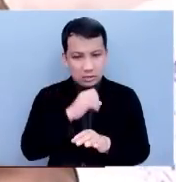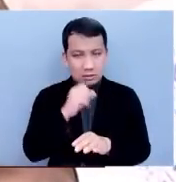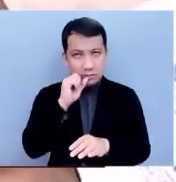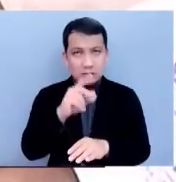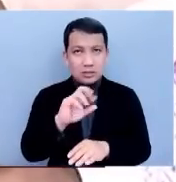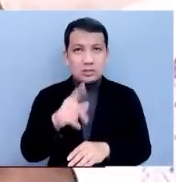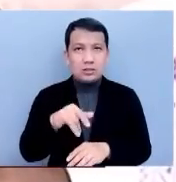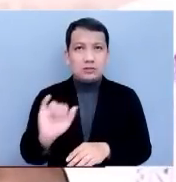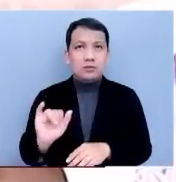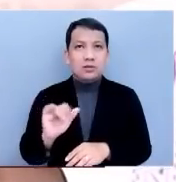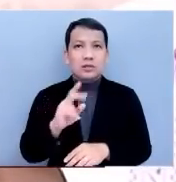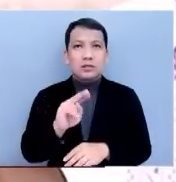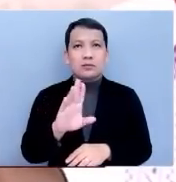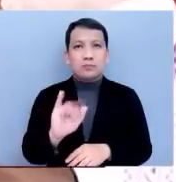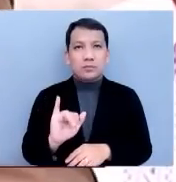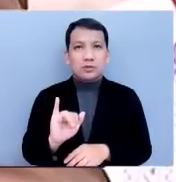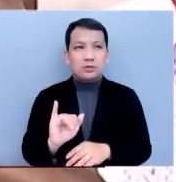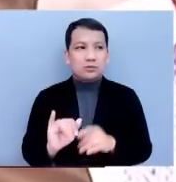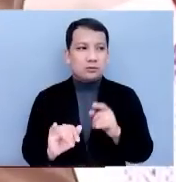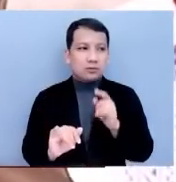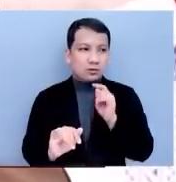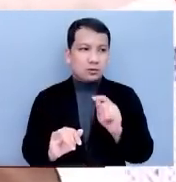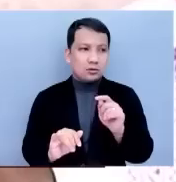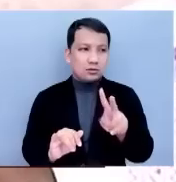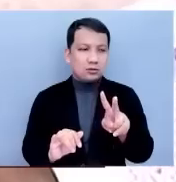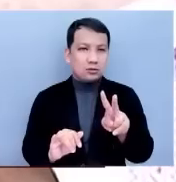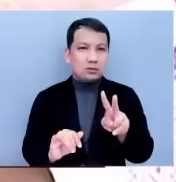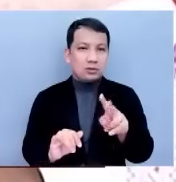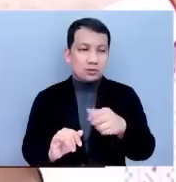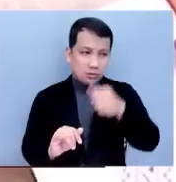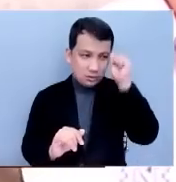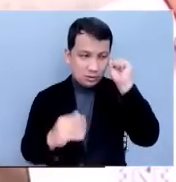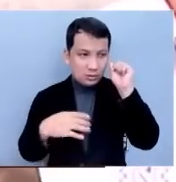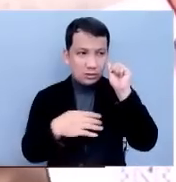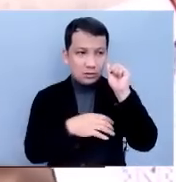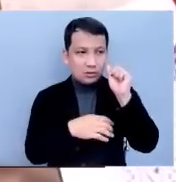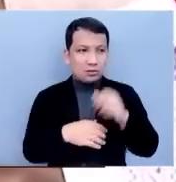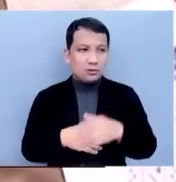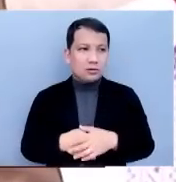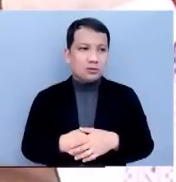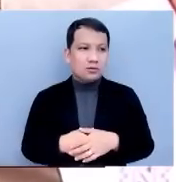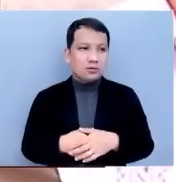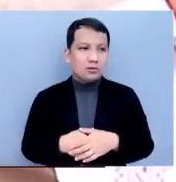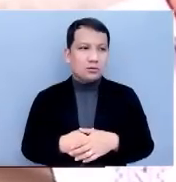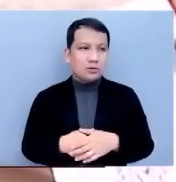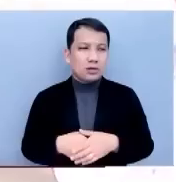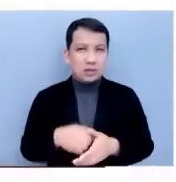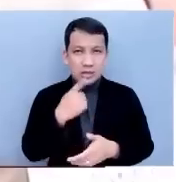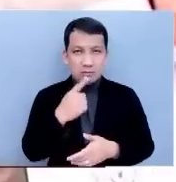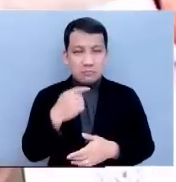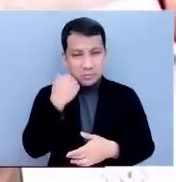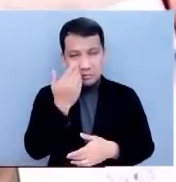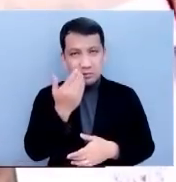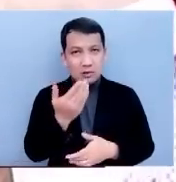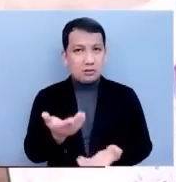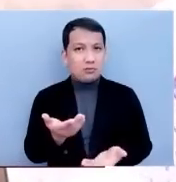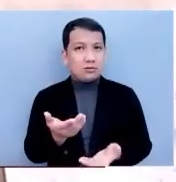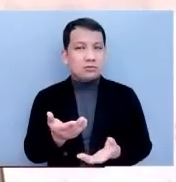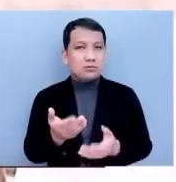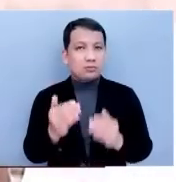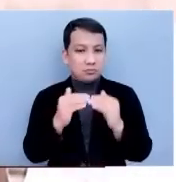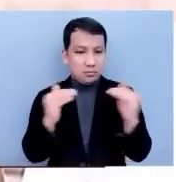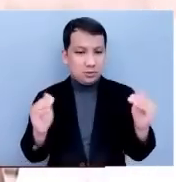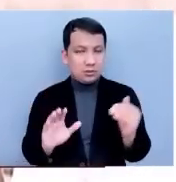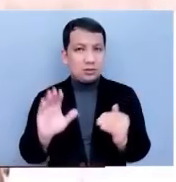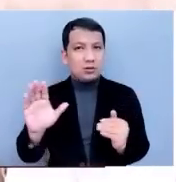ng NBI for Teves. Now he has an egg on his face. Napahiya siya. In fairness,